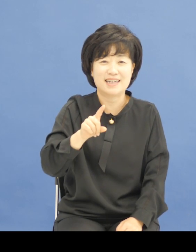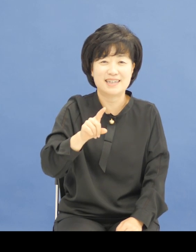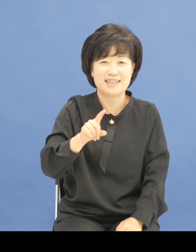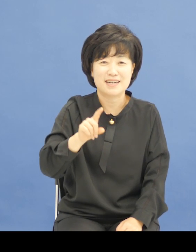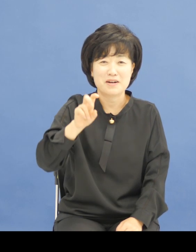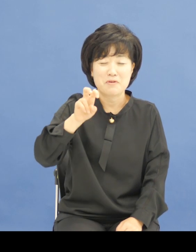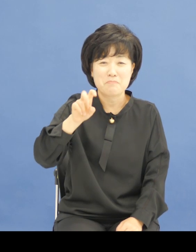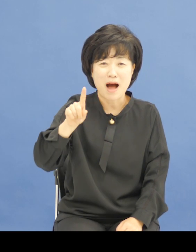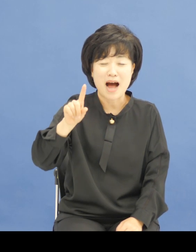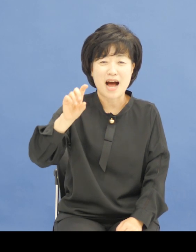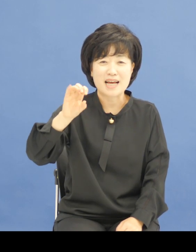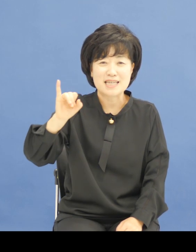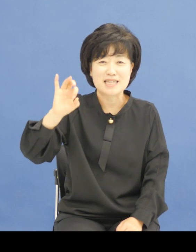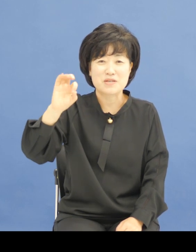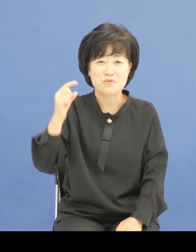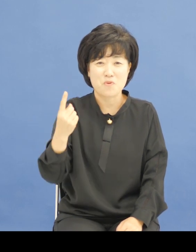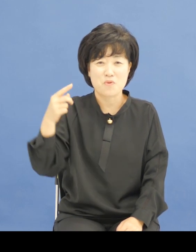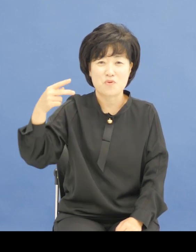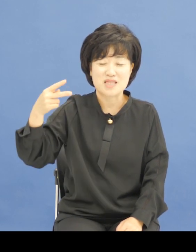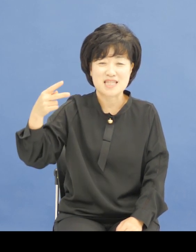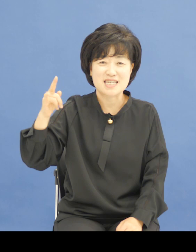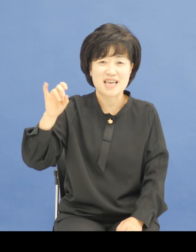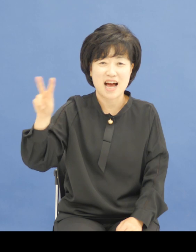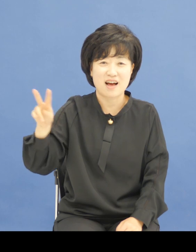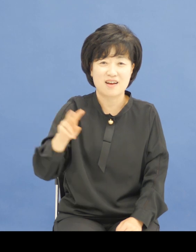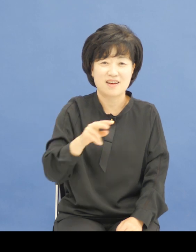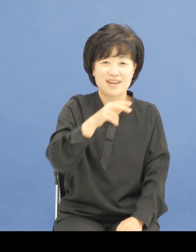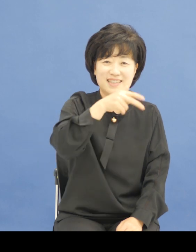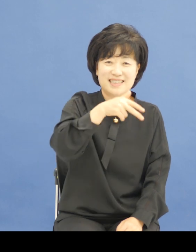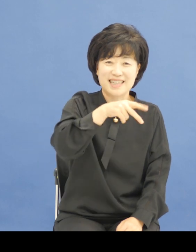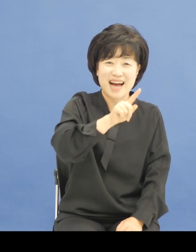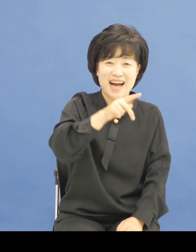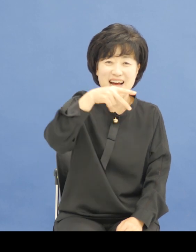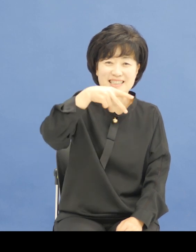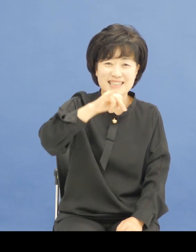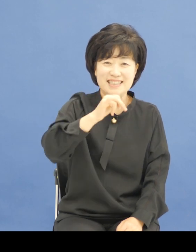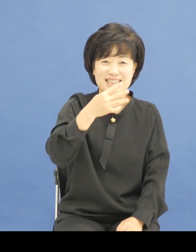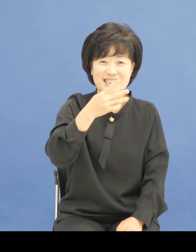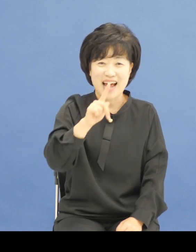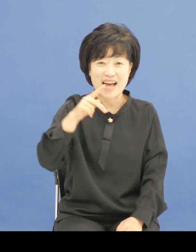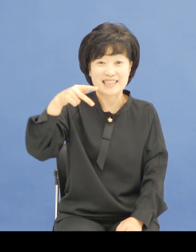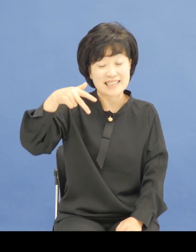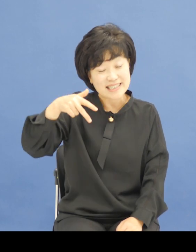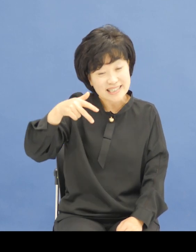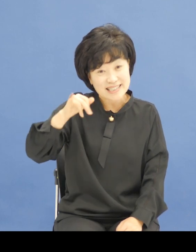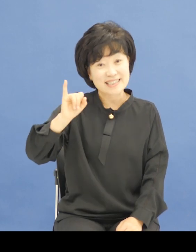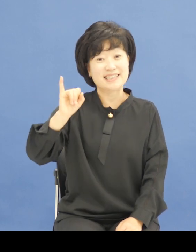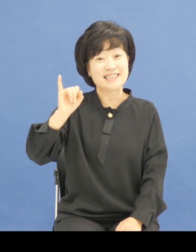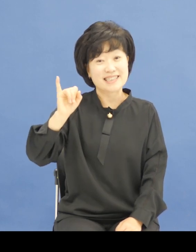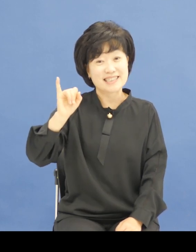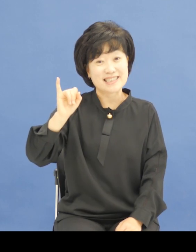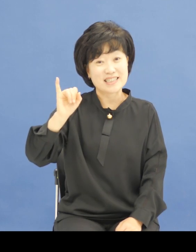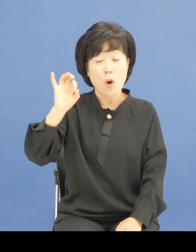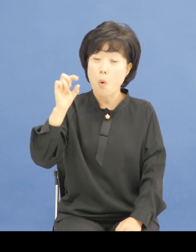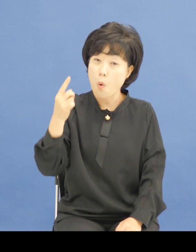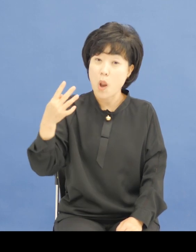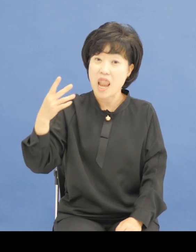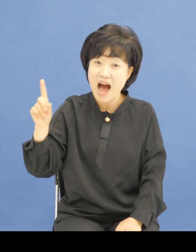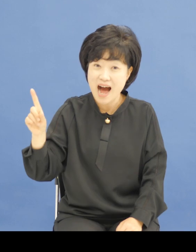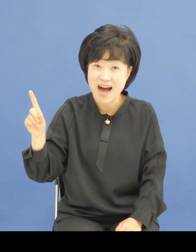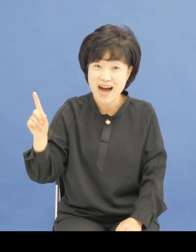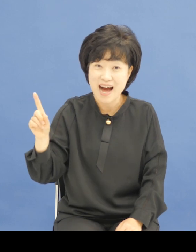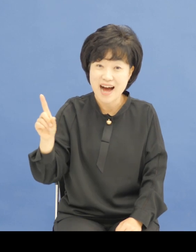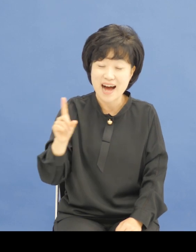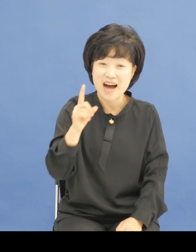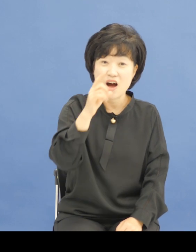워 찌와 짜시아 찌라 문주 오찌 올라